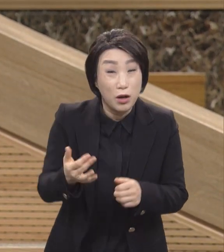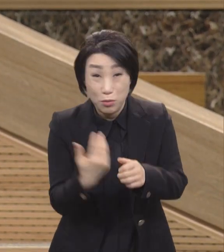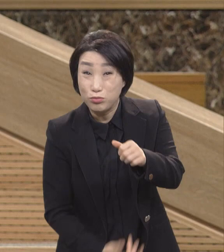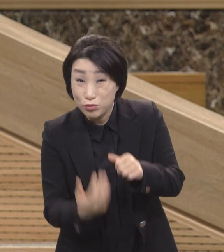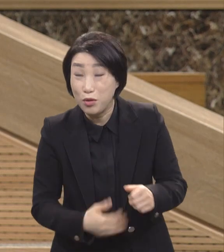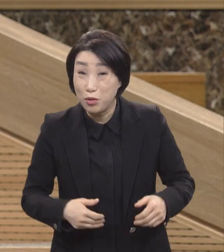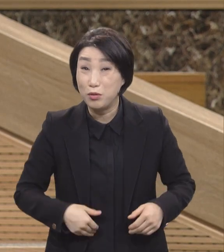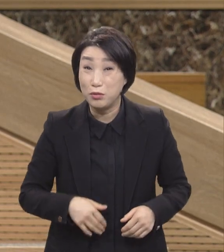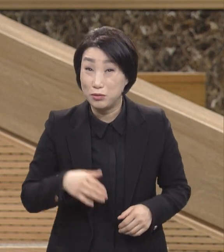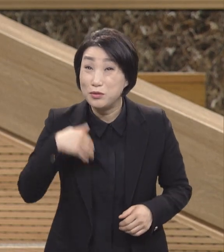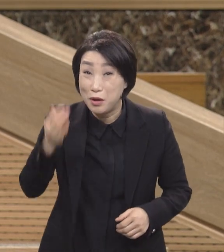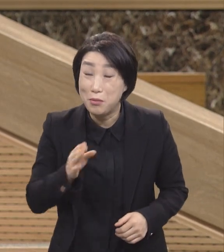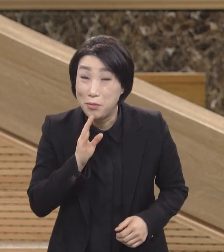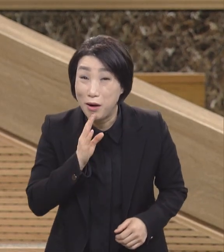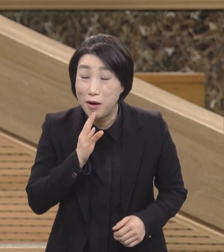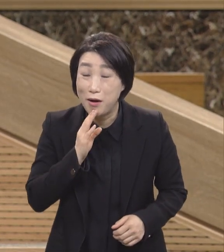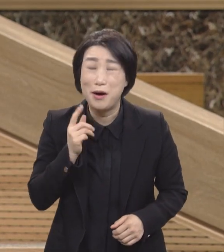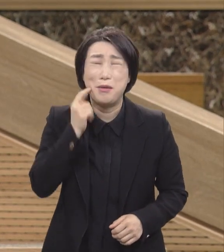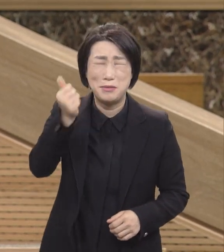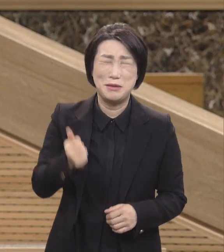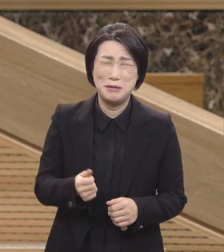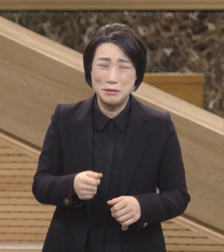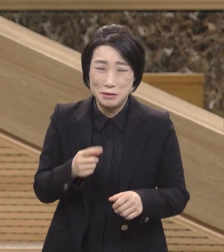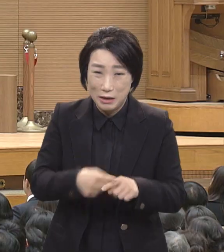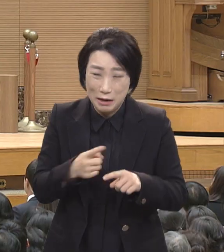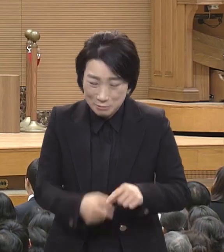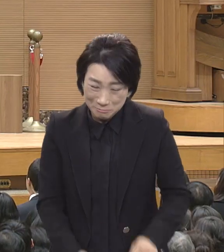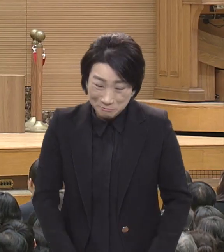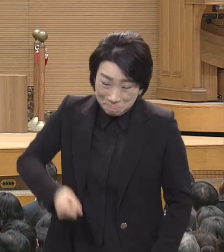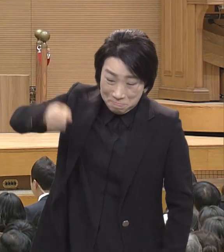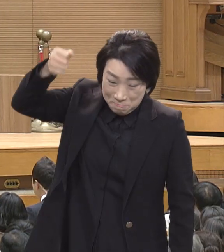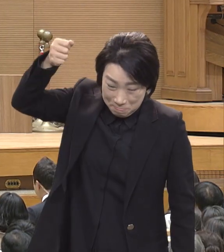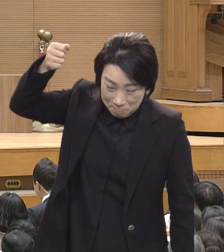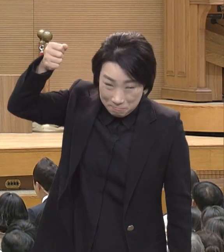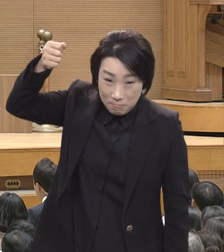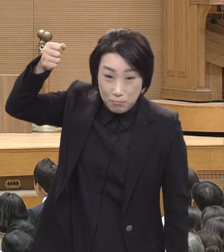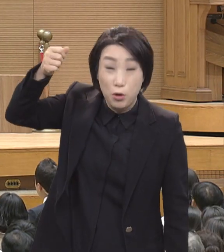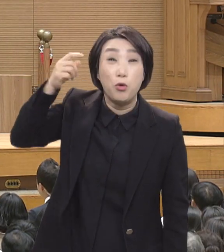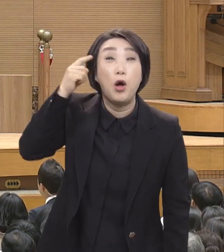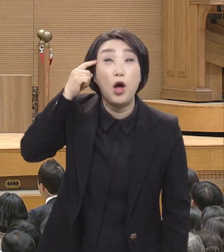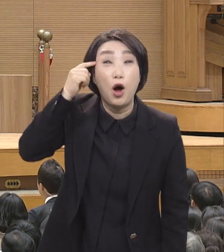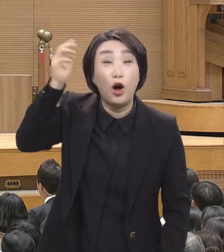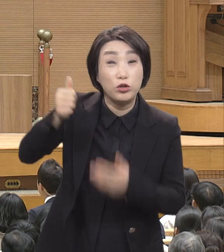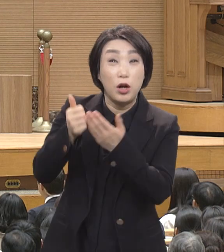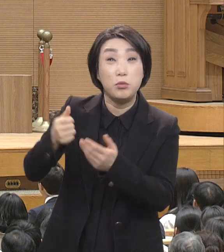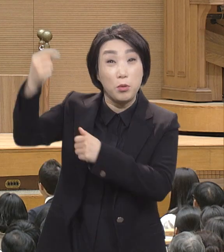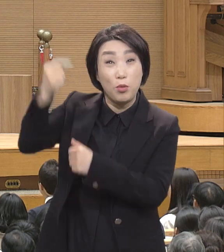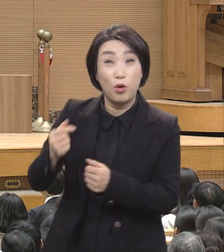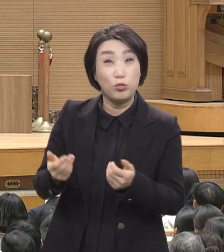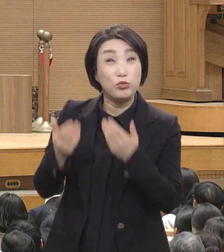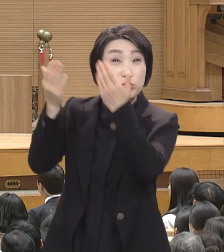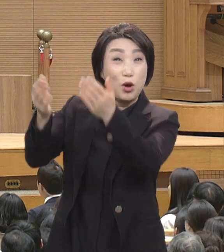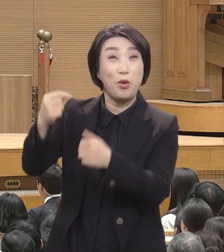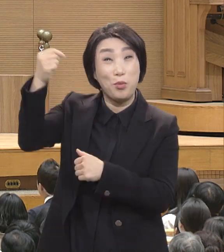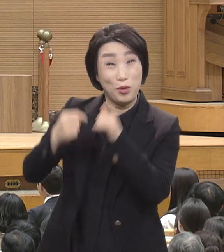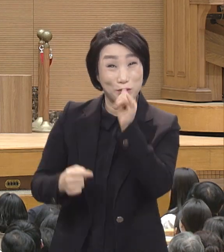합니다. 칼을 뺍니다. 왜? 하나님이 바치라고 했으니까.